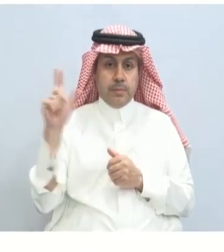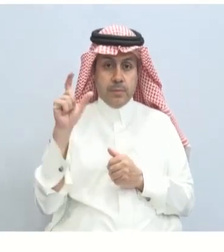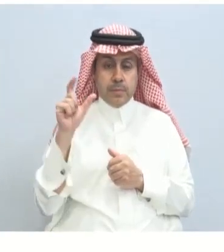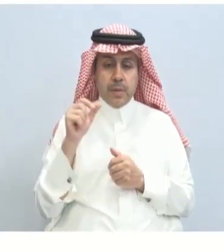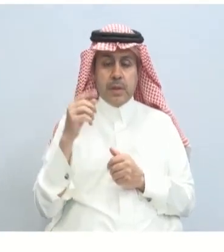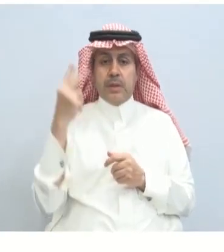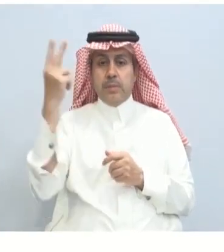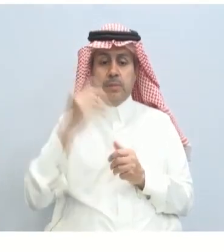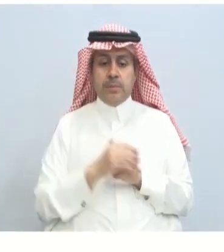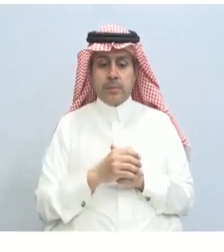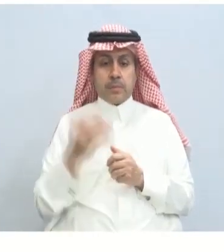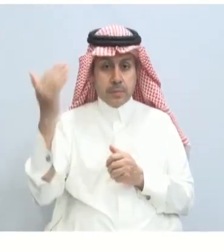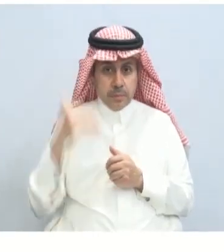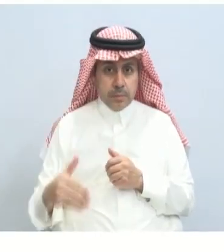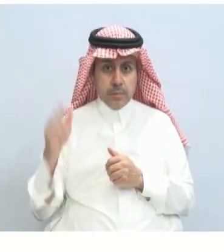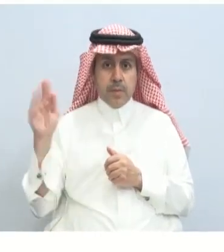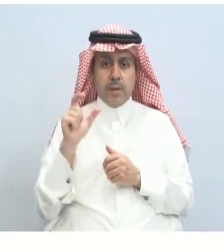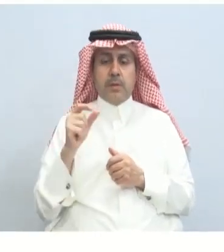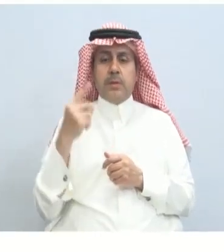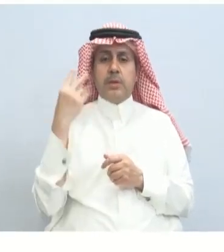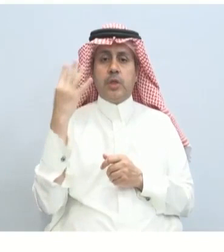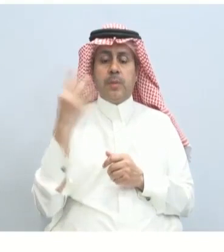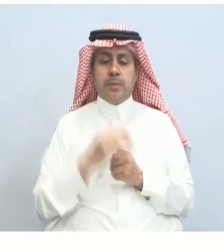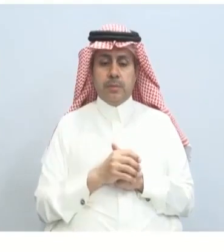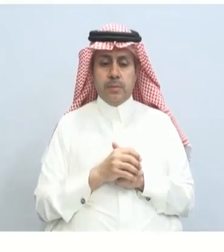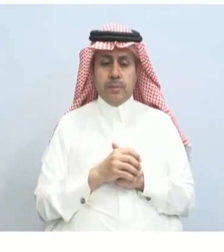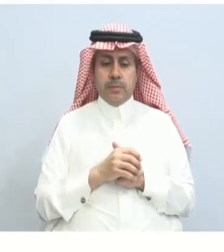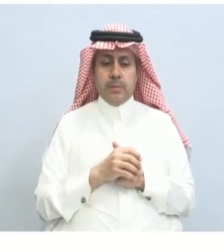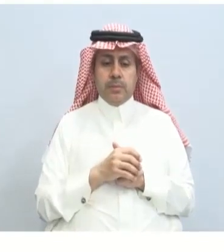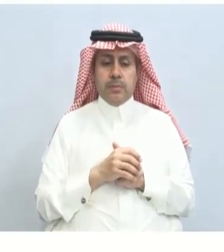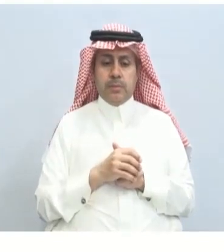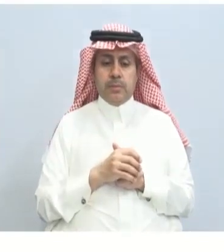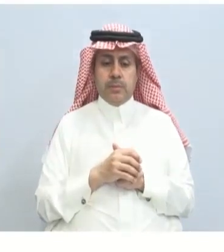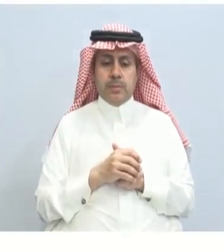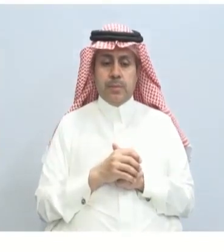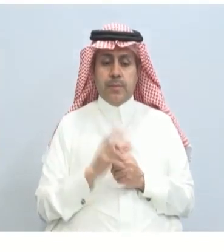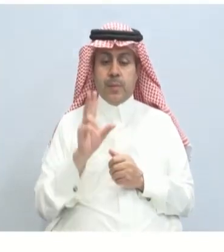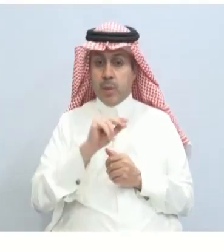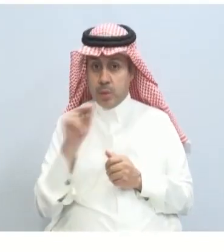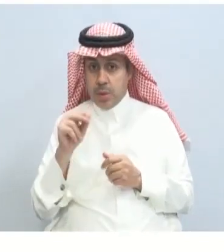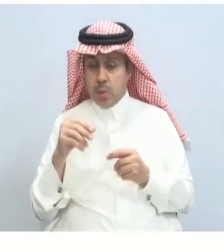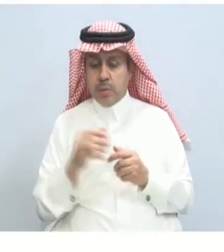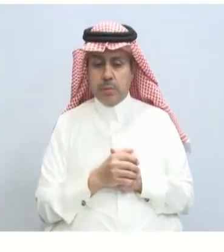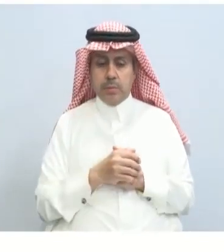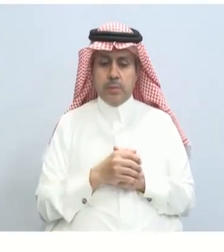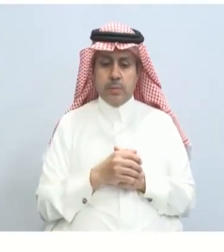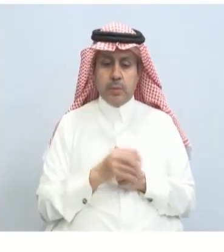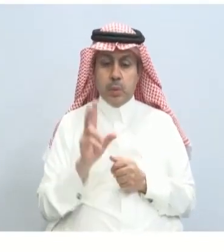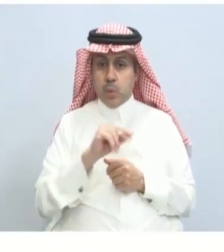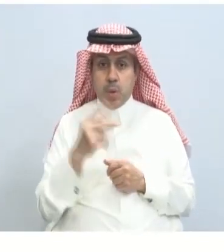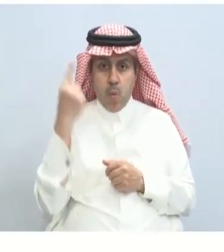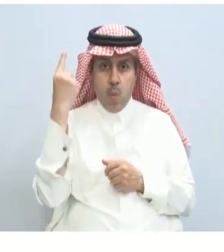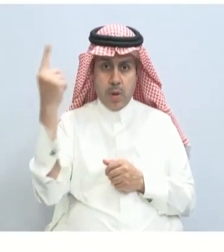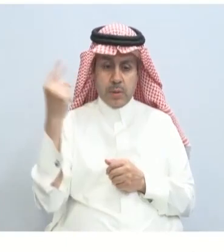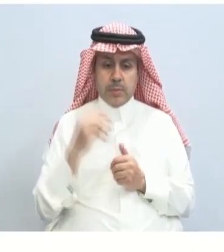على ساين تربيع طيب كوساين تربيع زائد ساين تربيع هذه شش تساوي هذه تساوي واحد اذا صار عندك